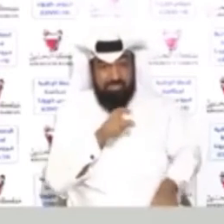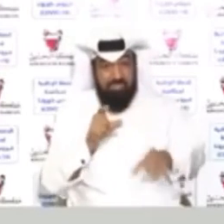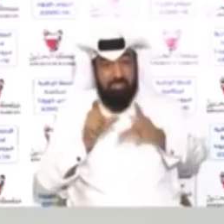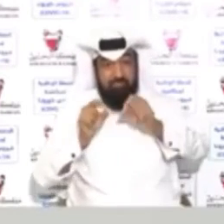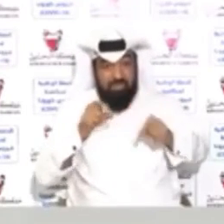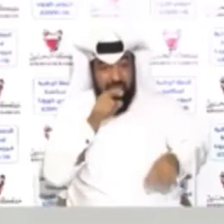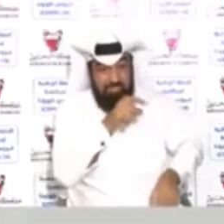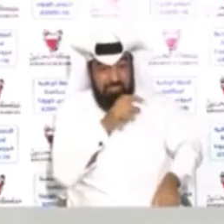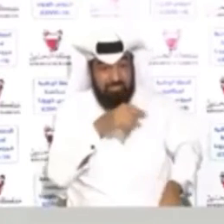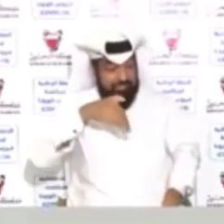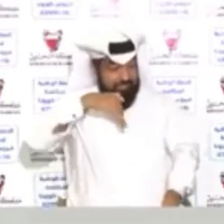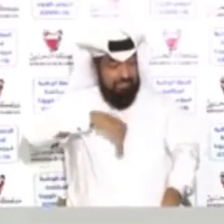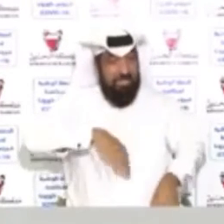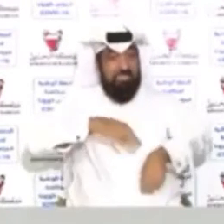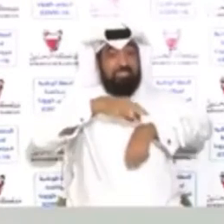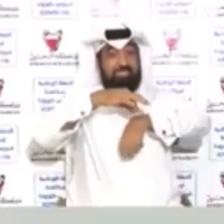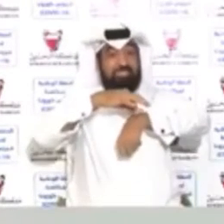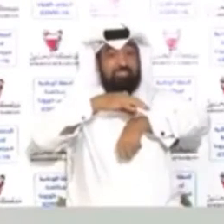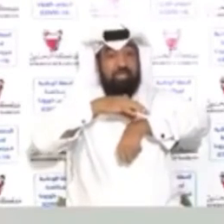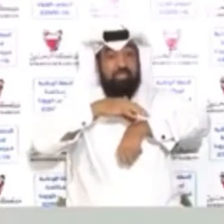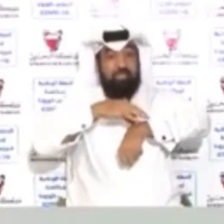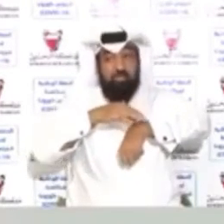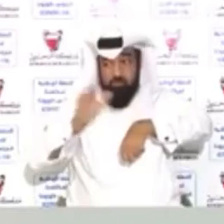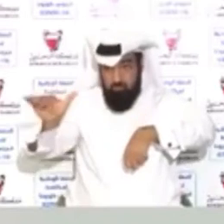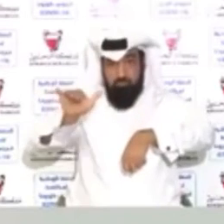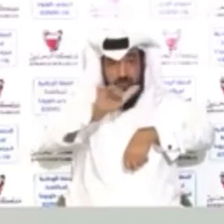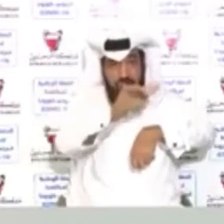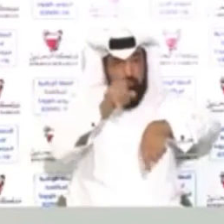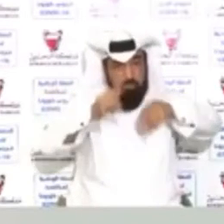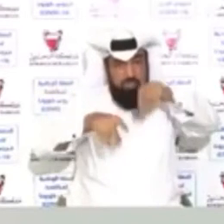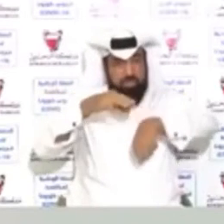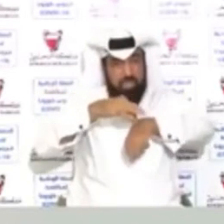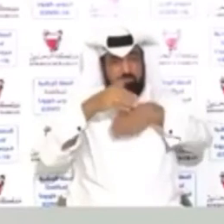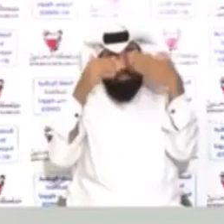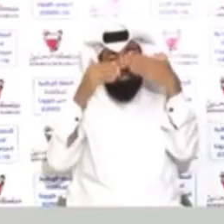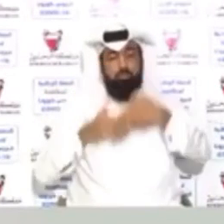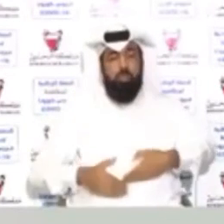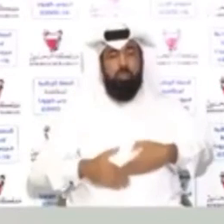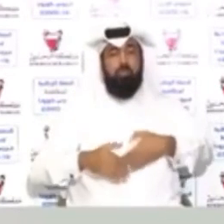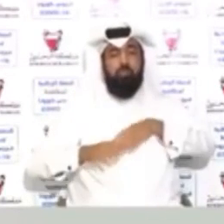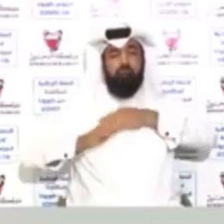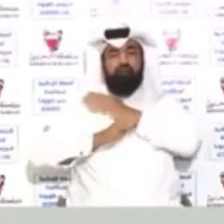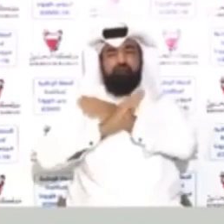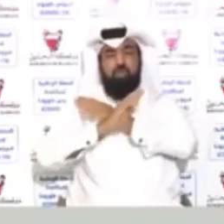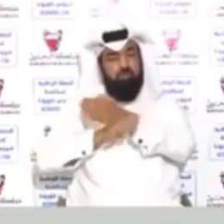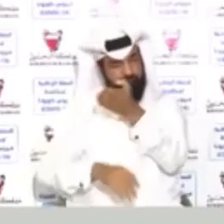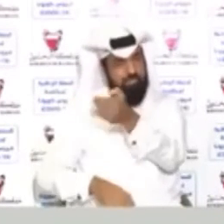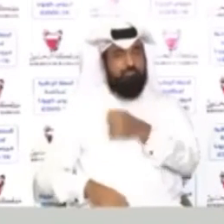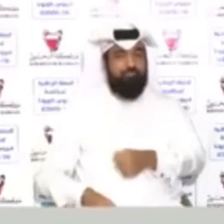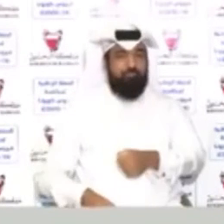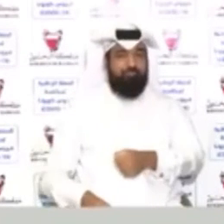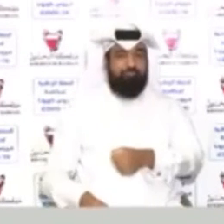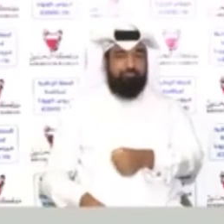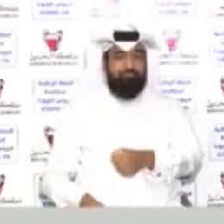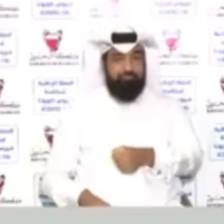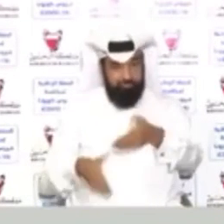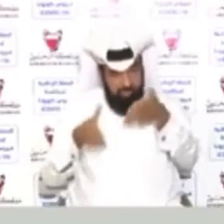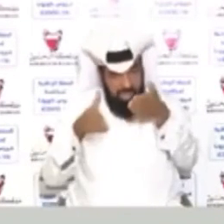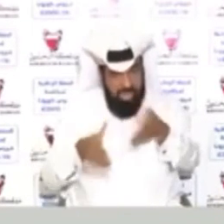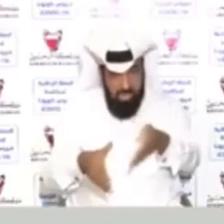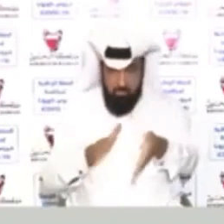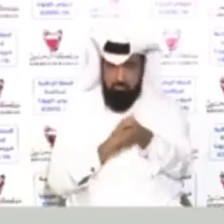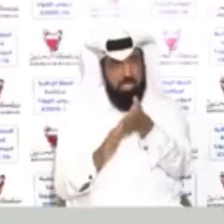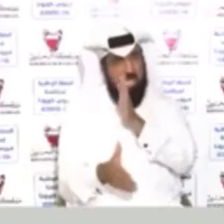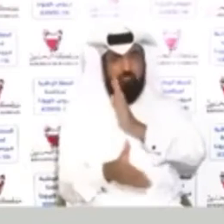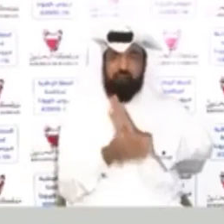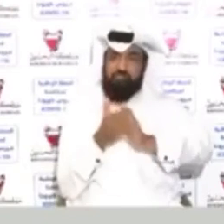داخل الجسم مناعة ضد هذا الفيروس وصير هناك في مناعة القطيع. هذه المفهوم ليس موجود الآن يعني، ولا